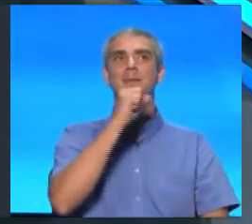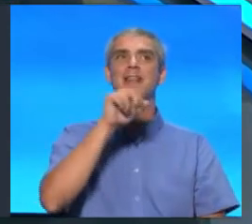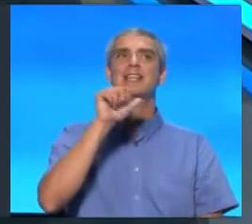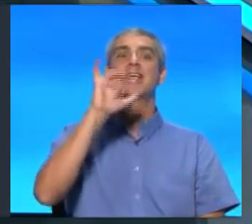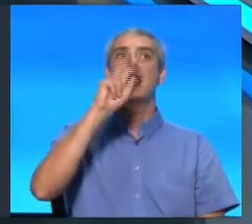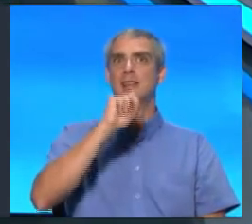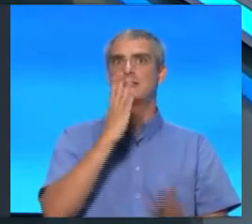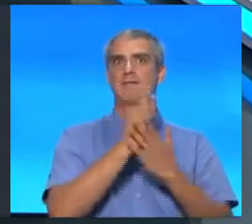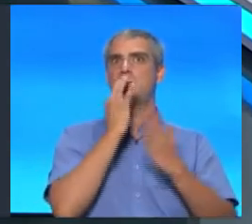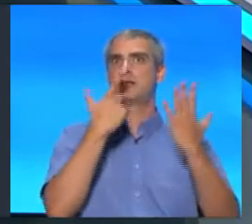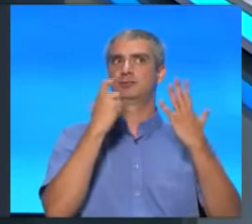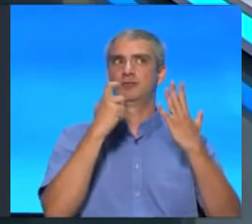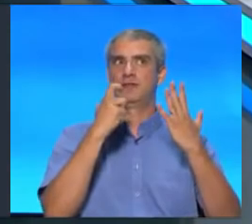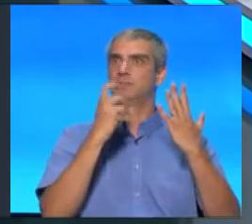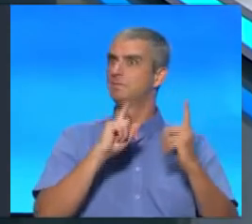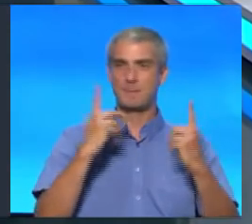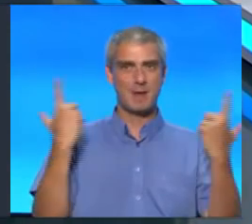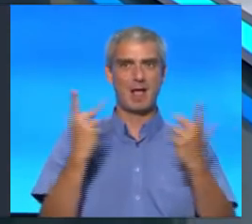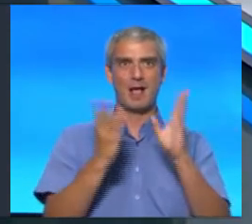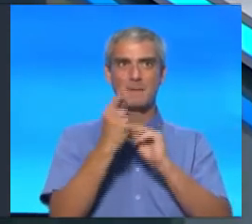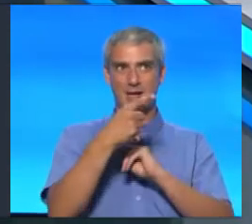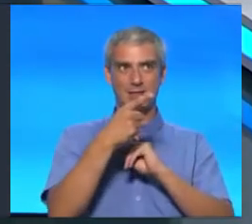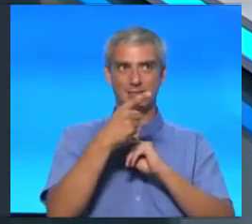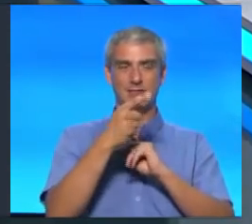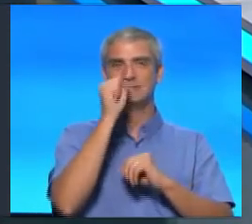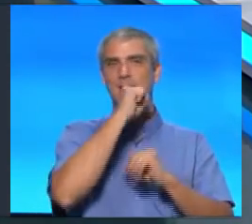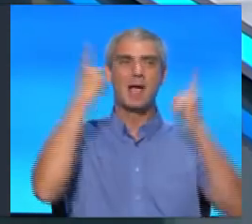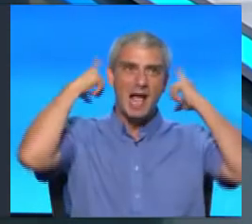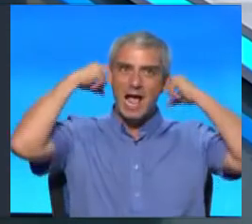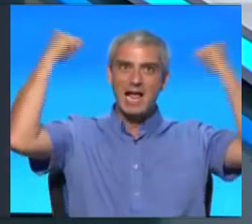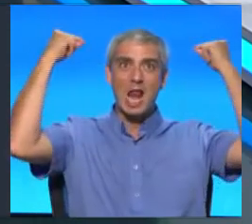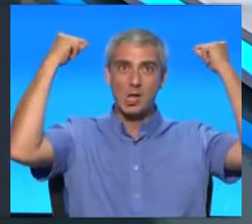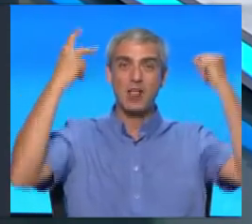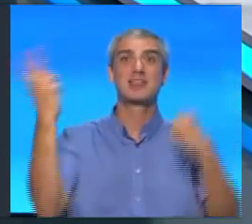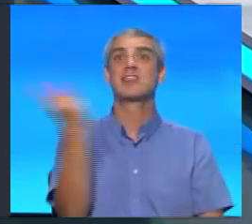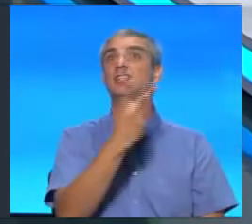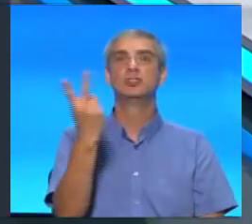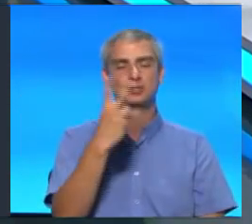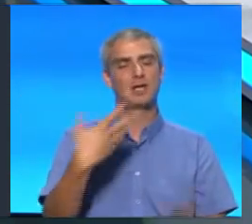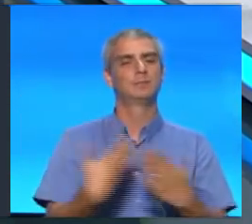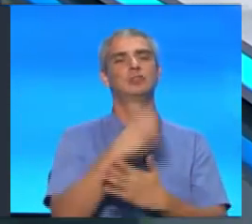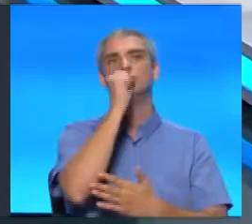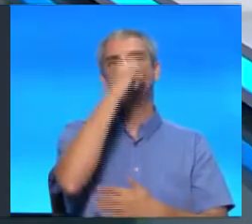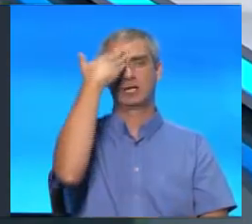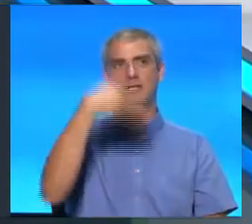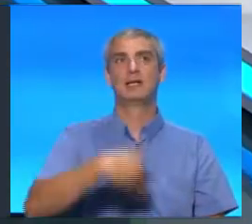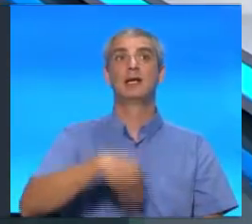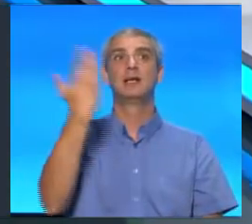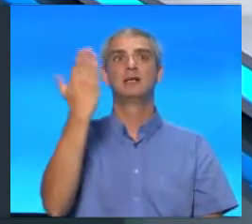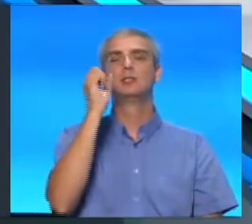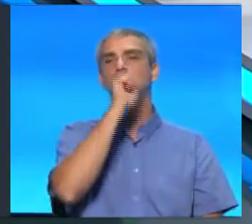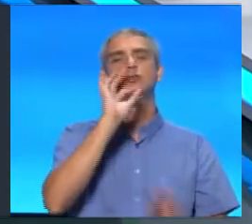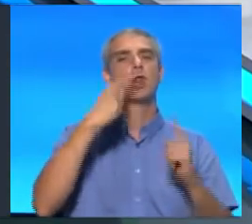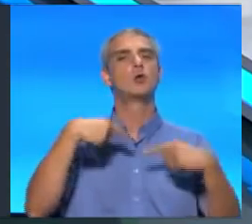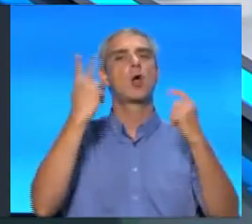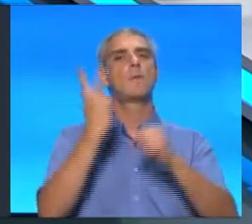הולדת 70, ומי שבא לחגוג איתה בין היתר הוא הזמר אייל גולן. השניים מחדשים את שירה המוכר של אילנית, שיר של יום